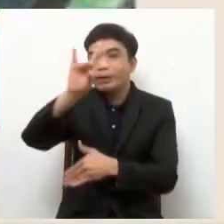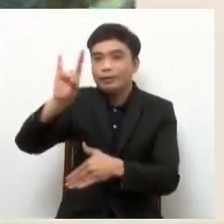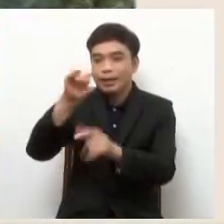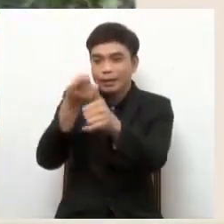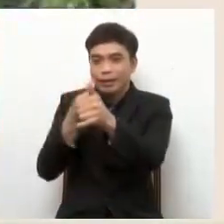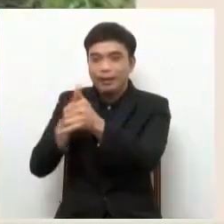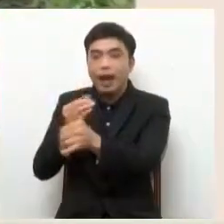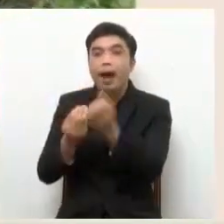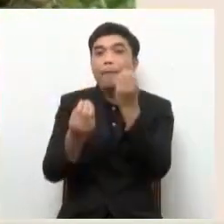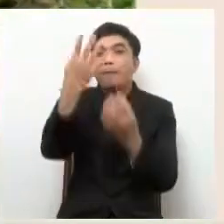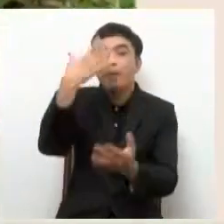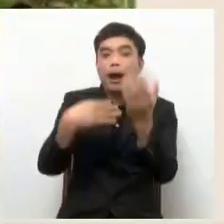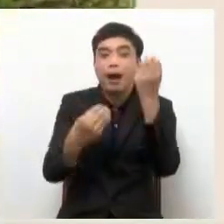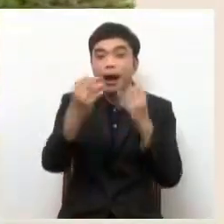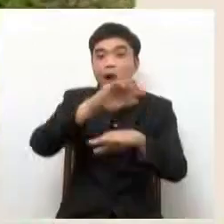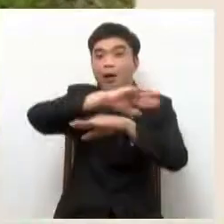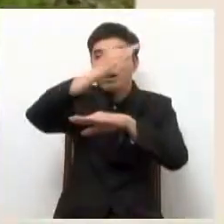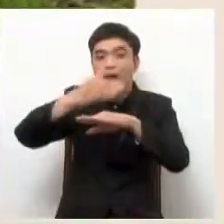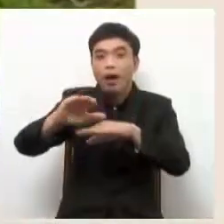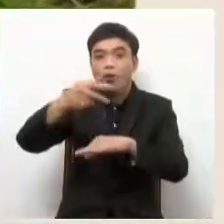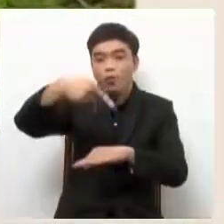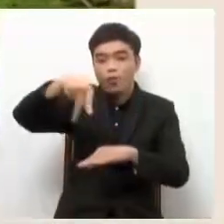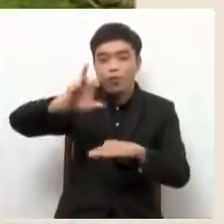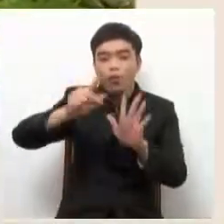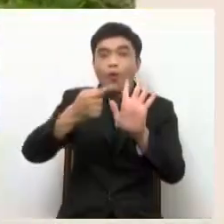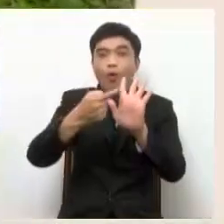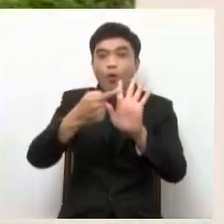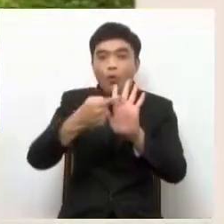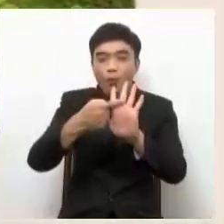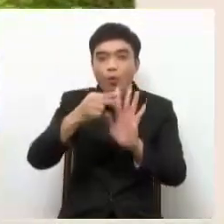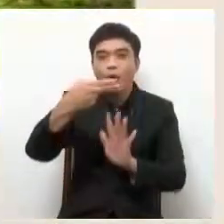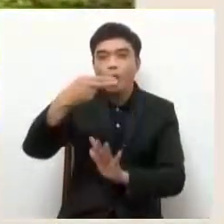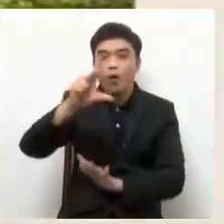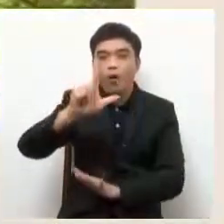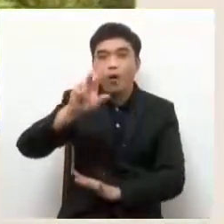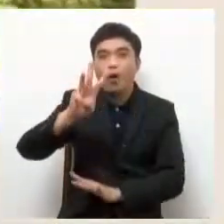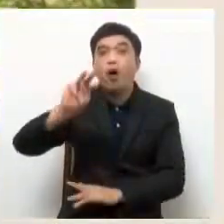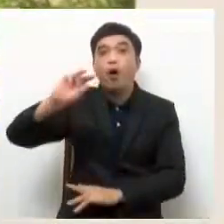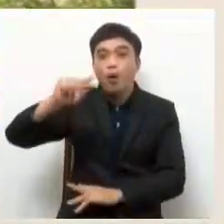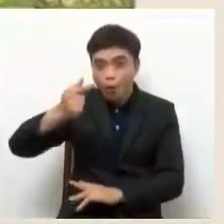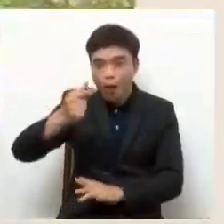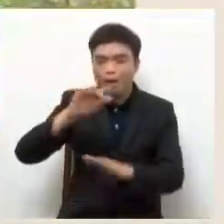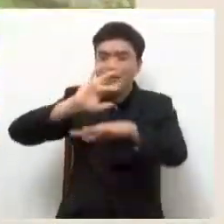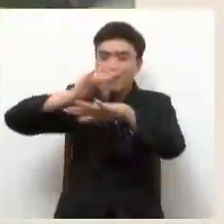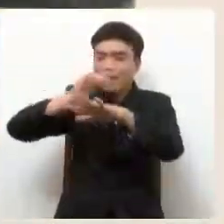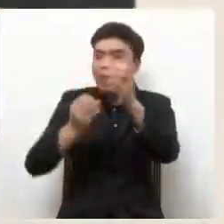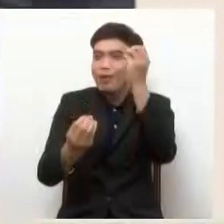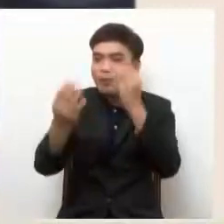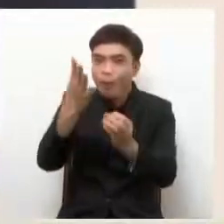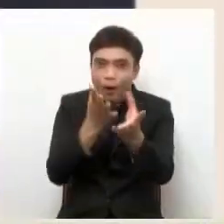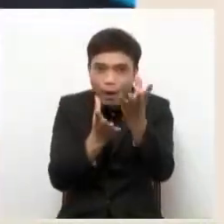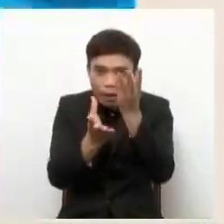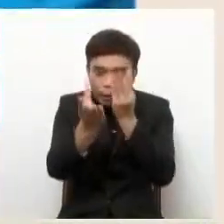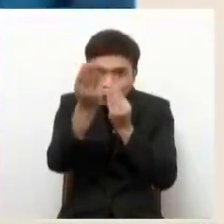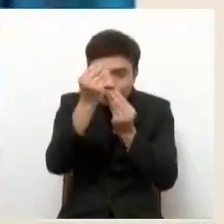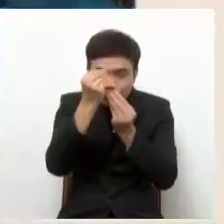ป่าเขาภูหลวงซึ่งเป็นแหล่งเรียนรู้ตามธรรมชาตินักเรียนได้ศึกษาระบบนิเวศในป่าเบ